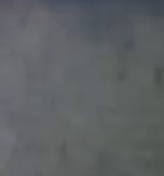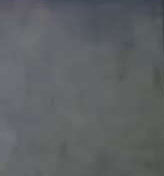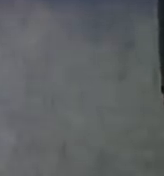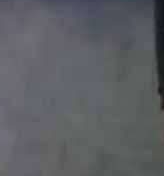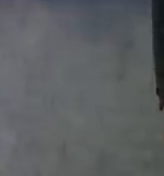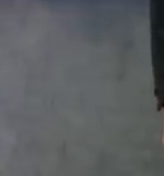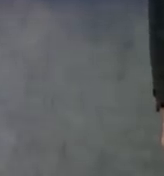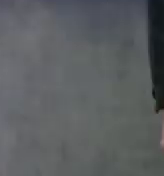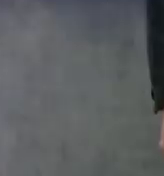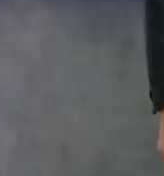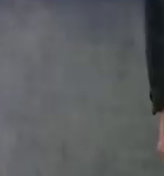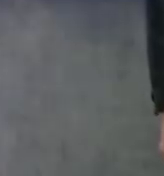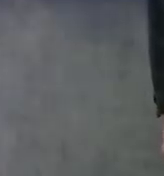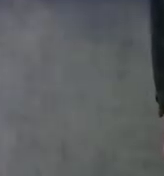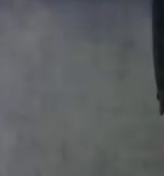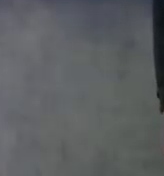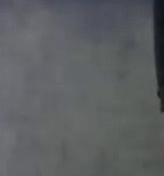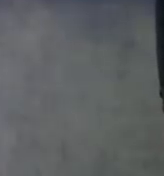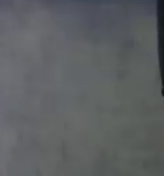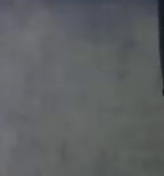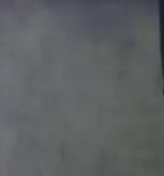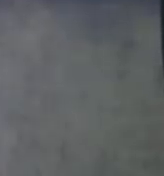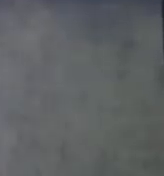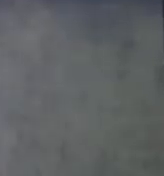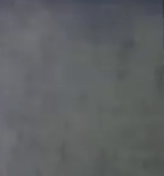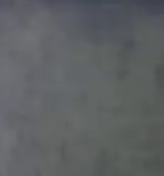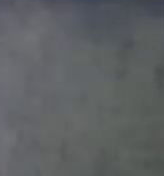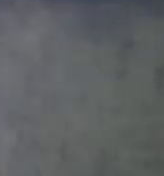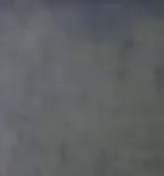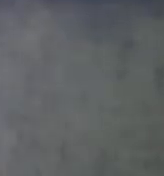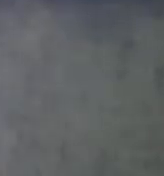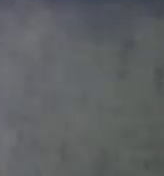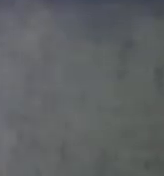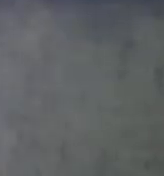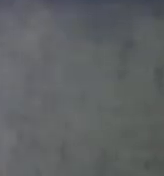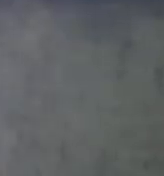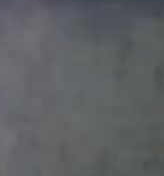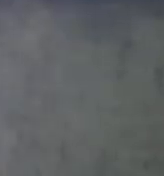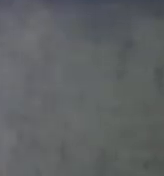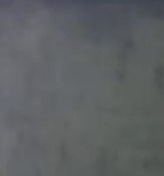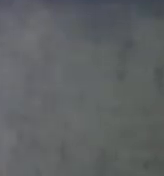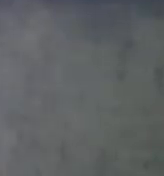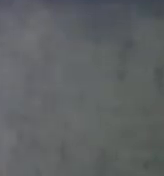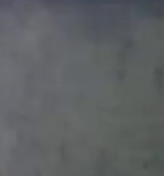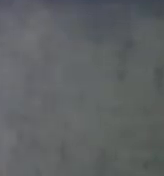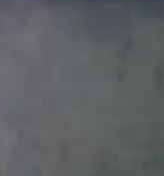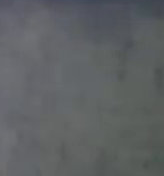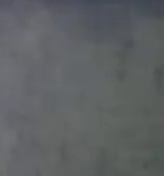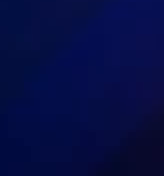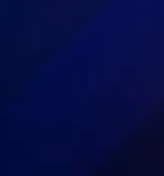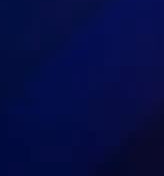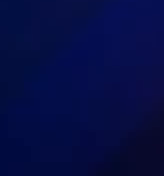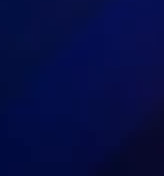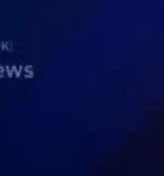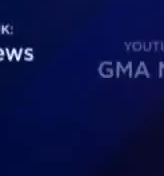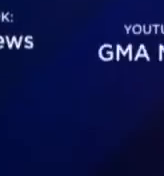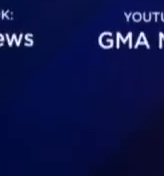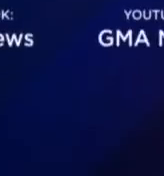kaming masubaybayan sa GMA Pinoy TV at www.gmanews.tv.